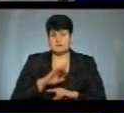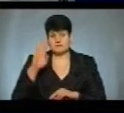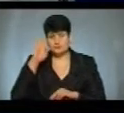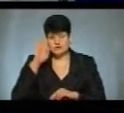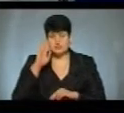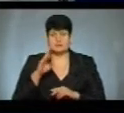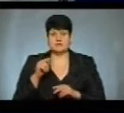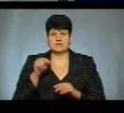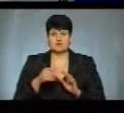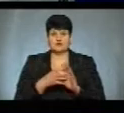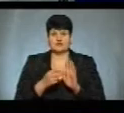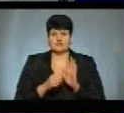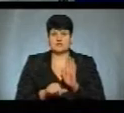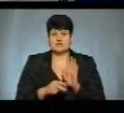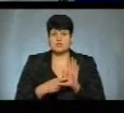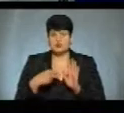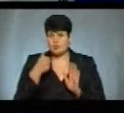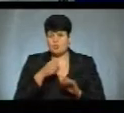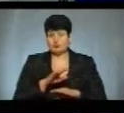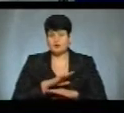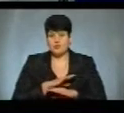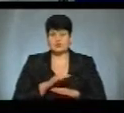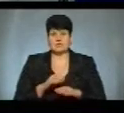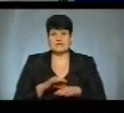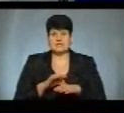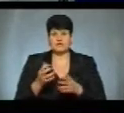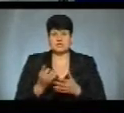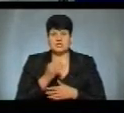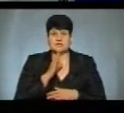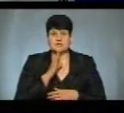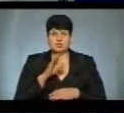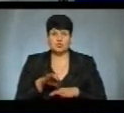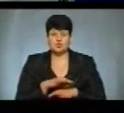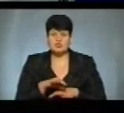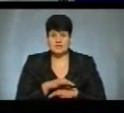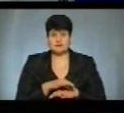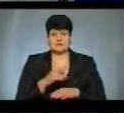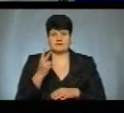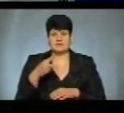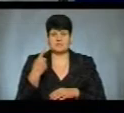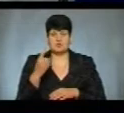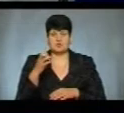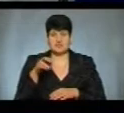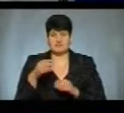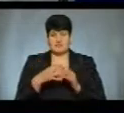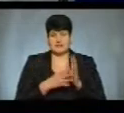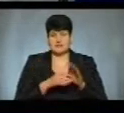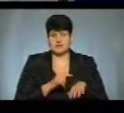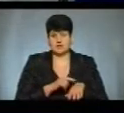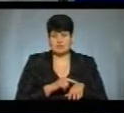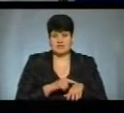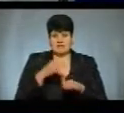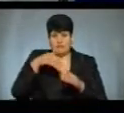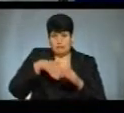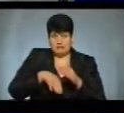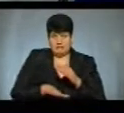мешканець 1967 року народження. Тіло знайшла дружина 21 січня близько 19 години у підвальному приміщенні